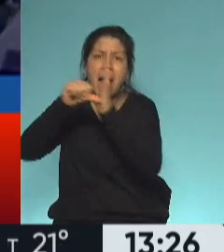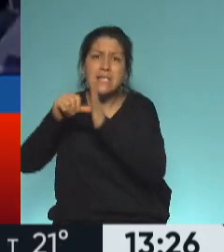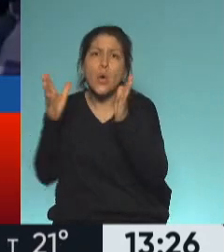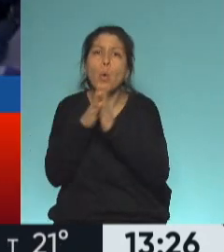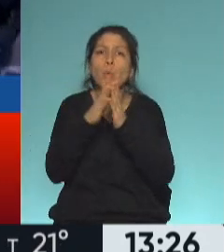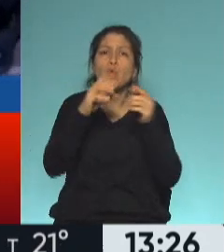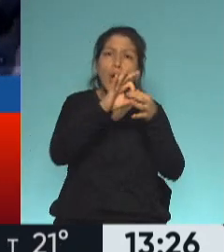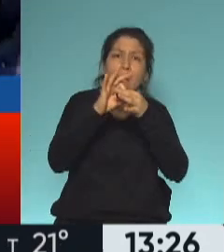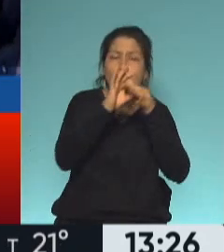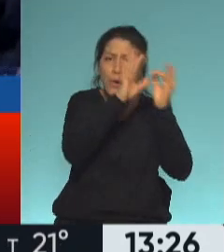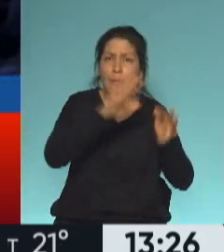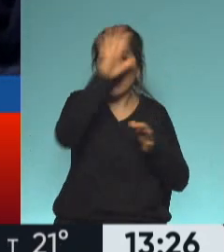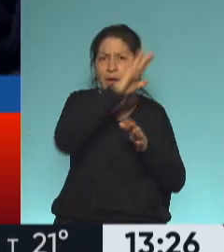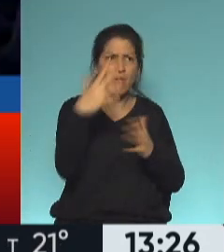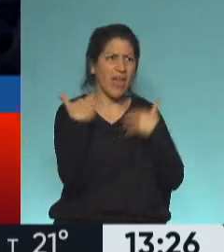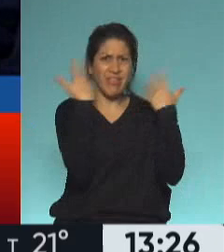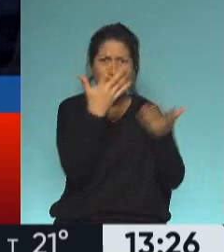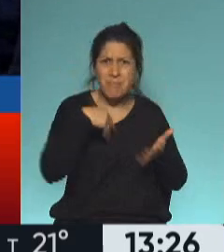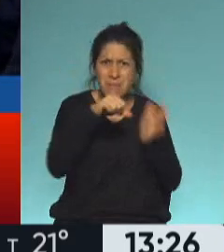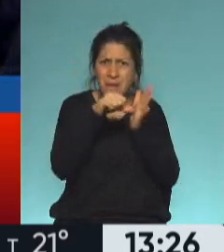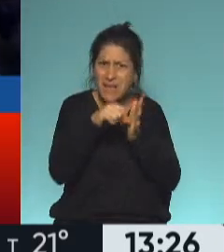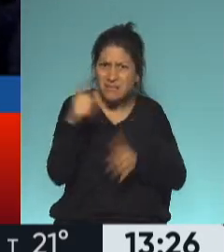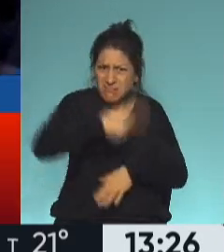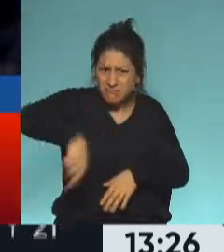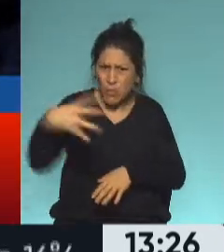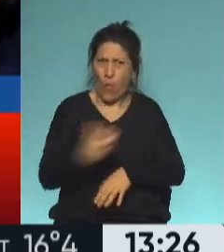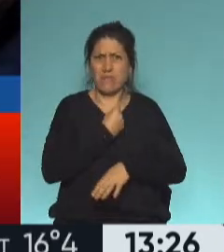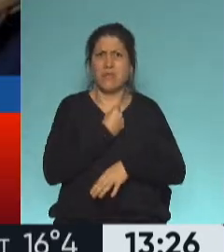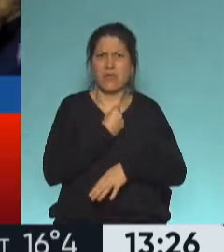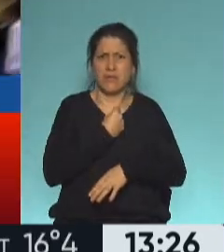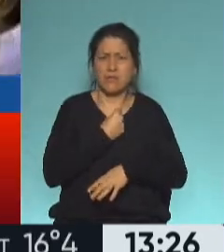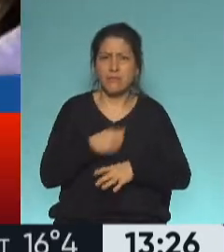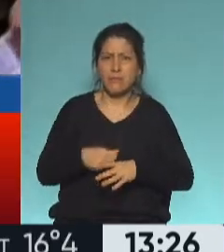свою страну никому не отдам. Она наша.